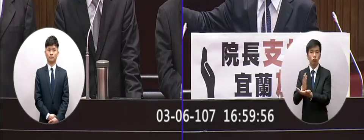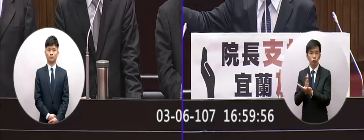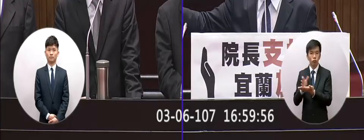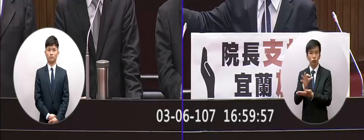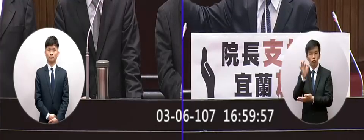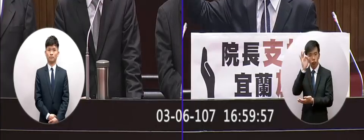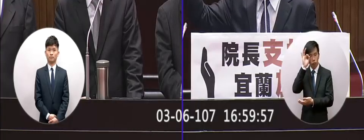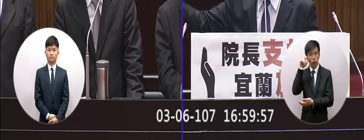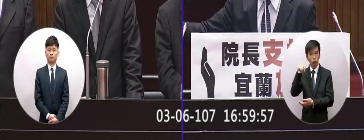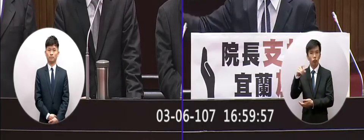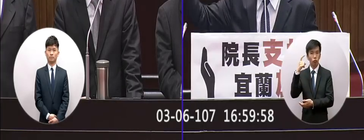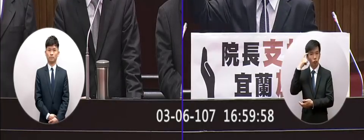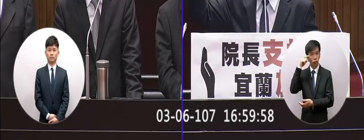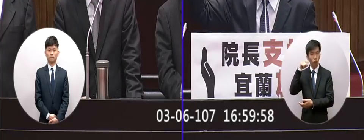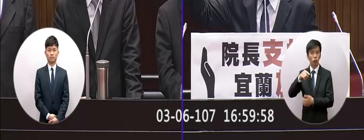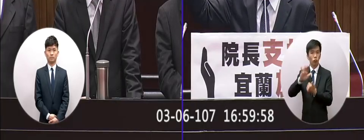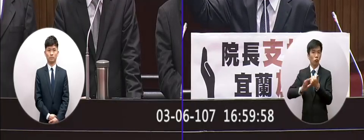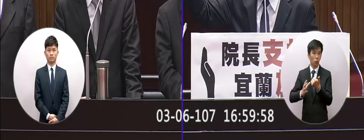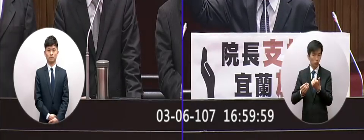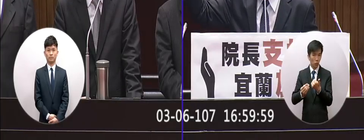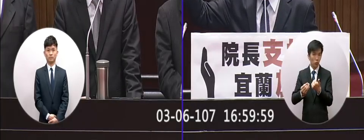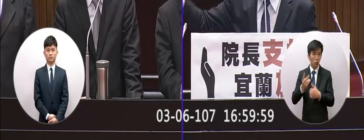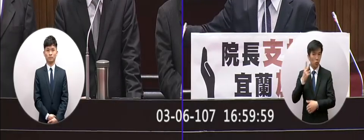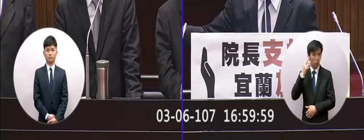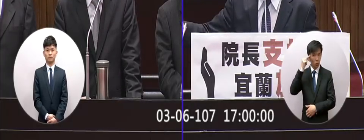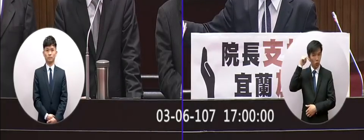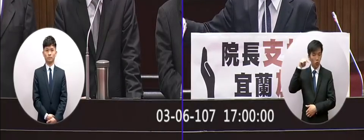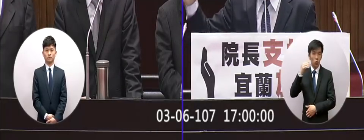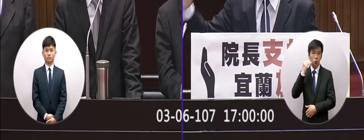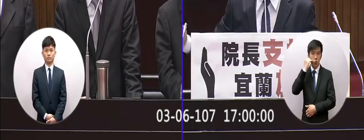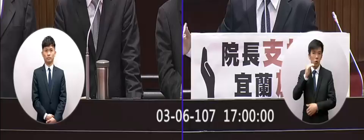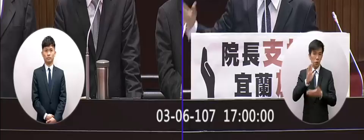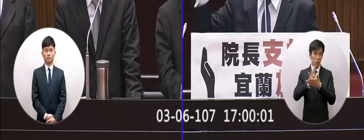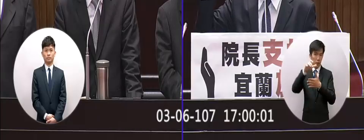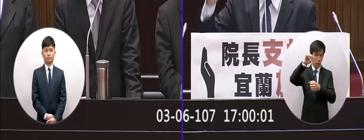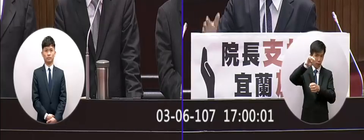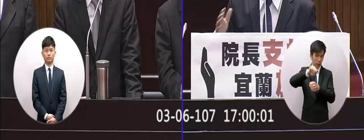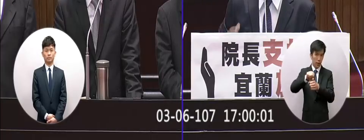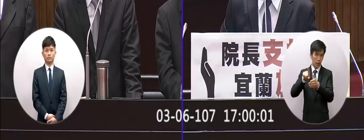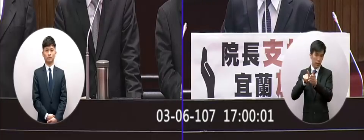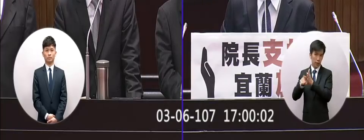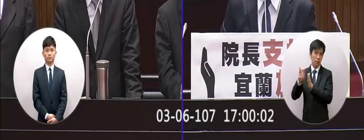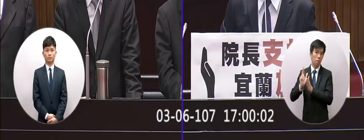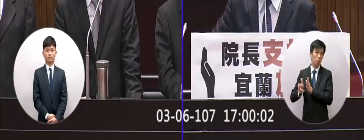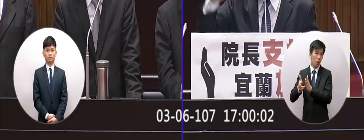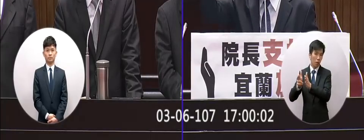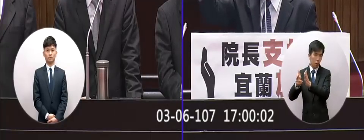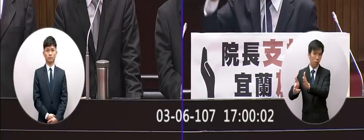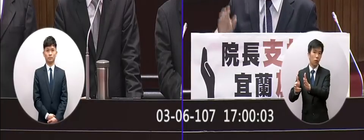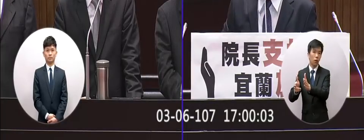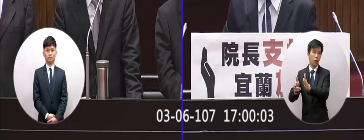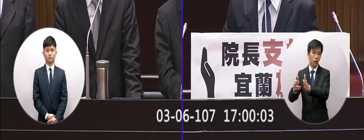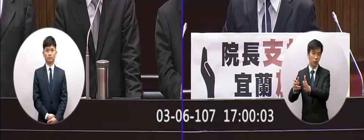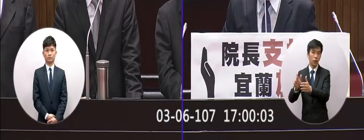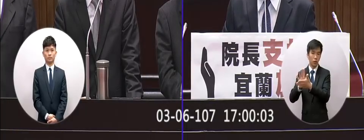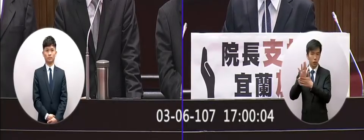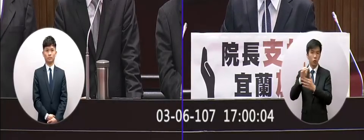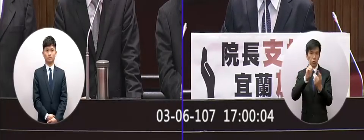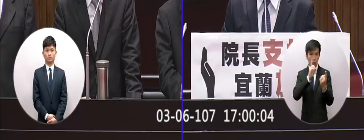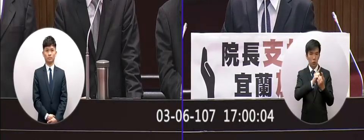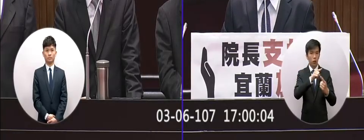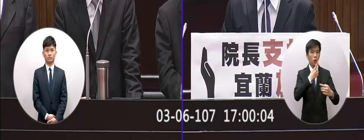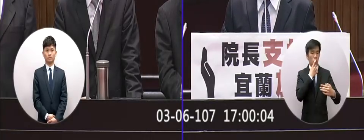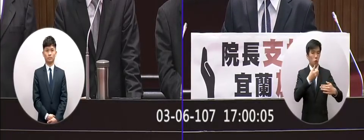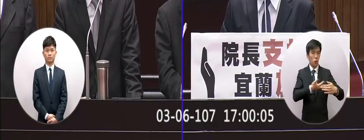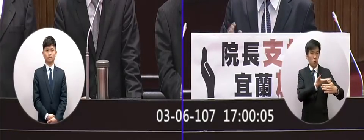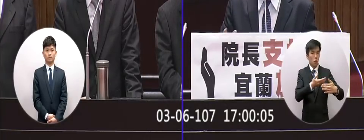认为直线铁路的打通对未来翡翠水库的影响，包括当地的生态，应该是有